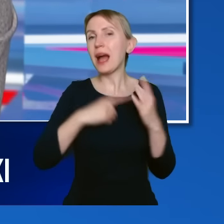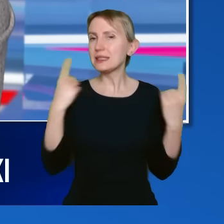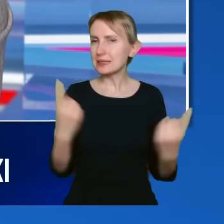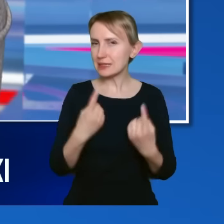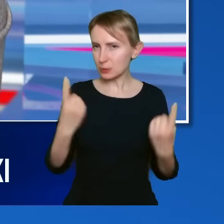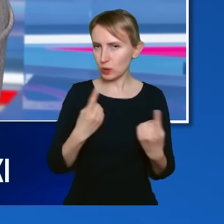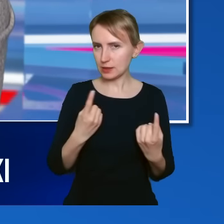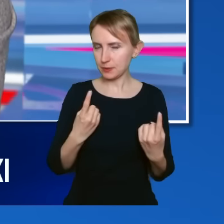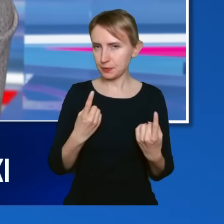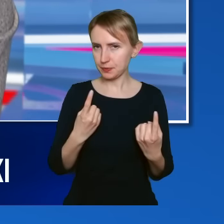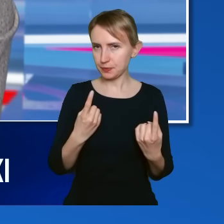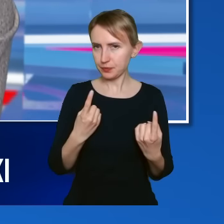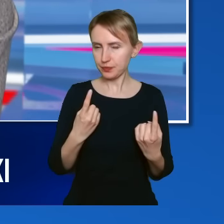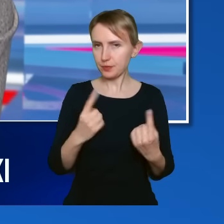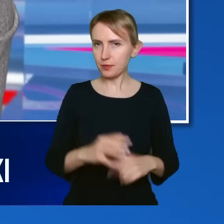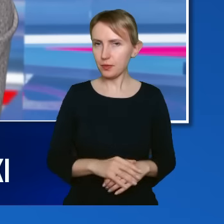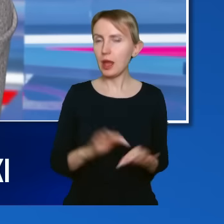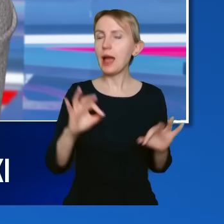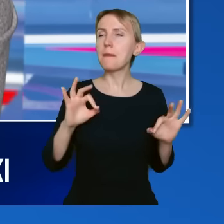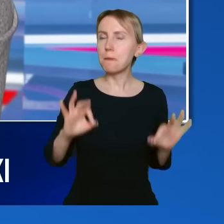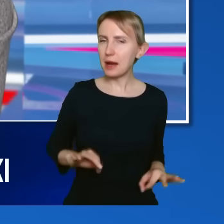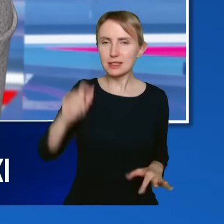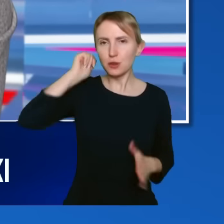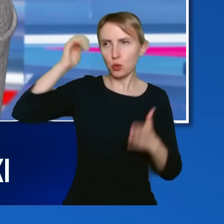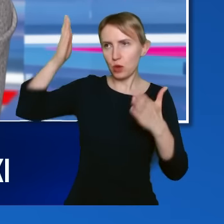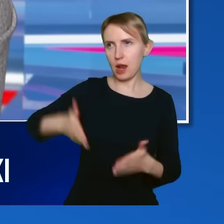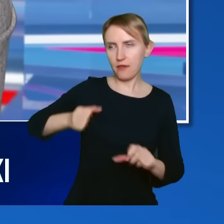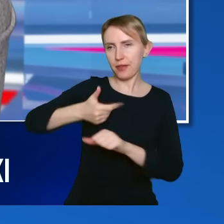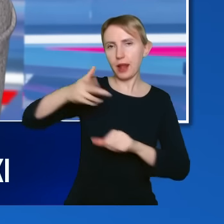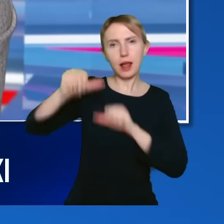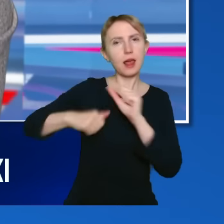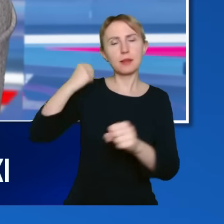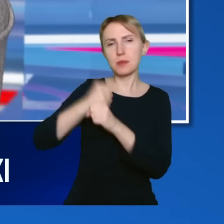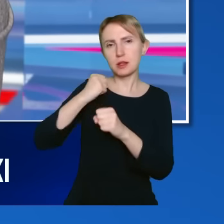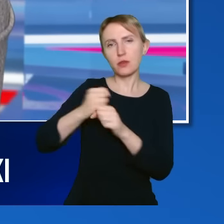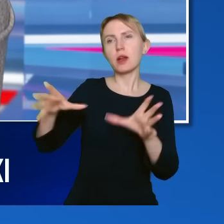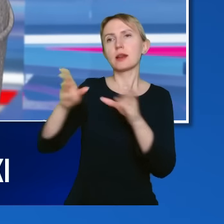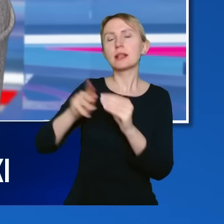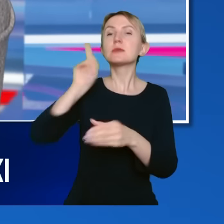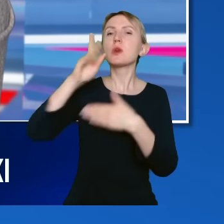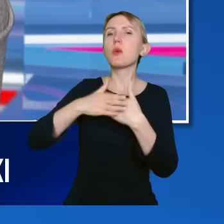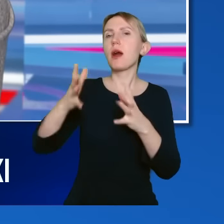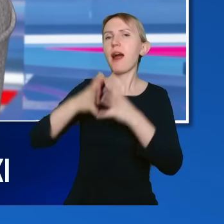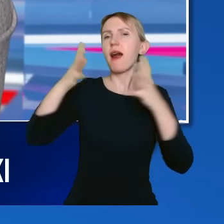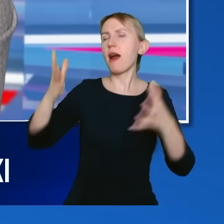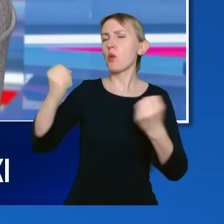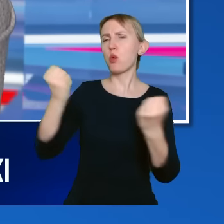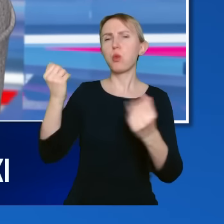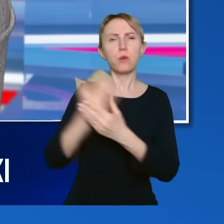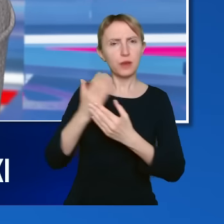Czy jeżeli pani, która przez całe lata pracowała razem z mężem w dużej, bardzo dużej